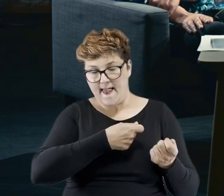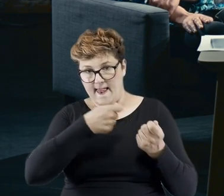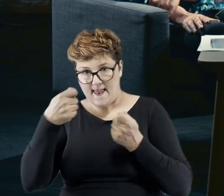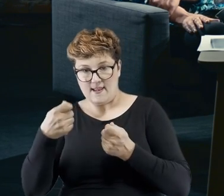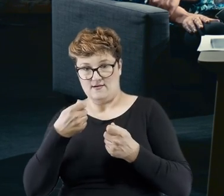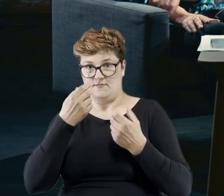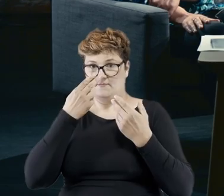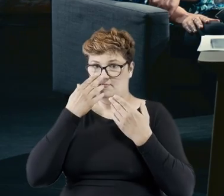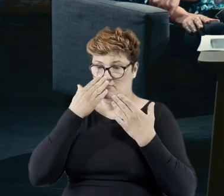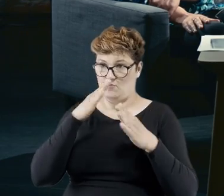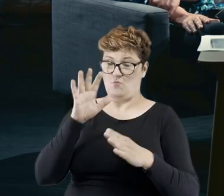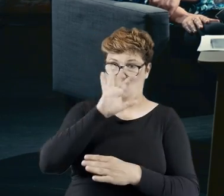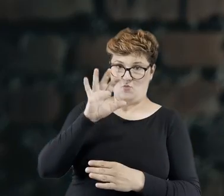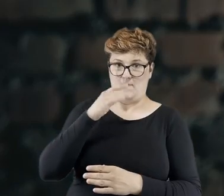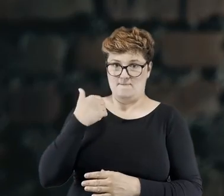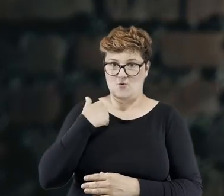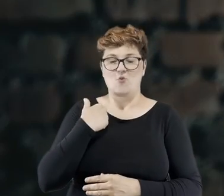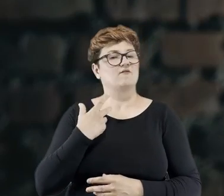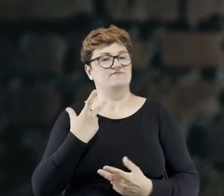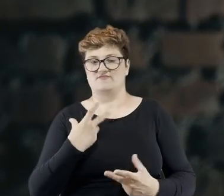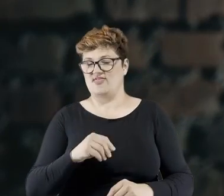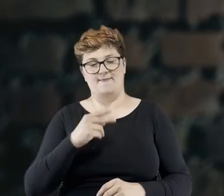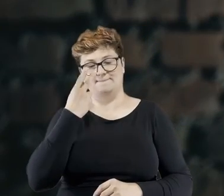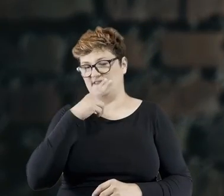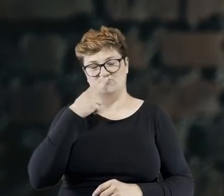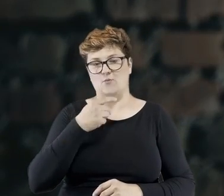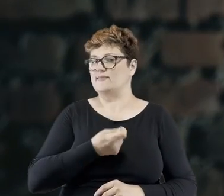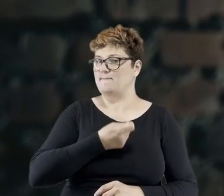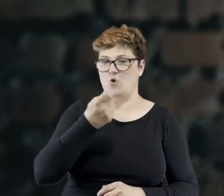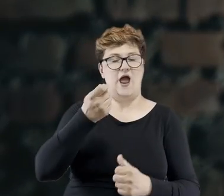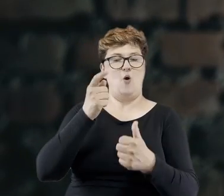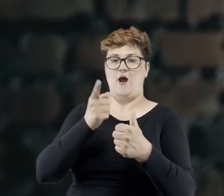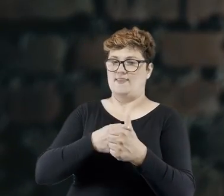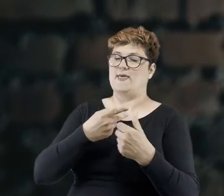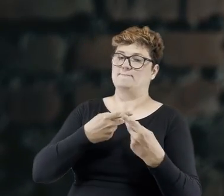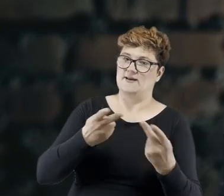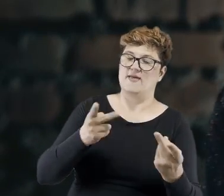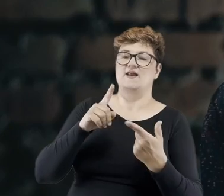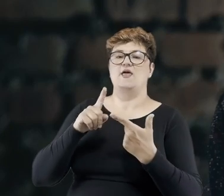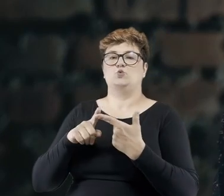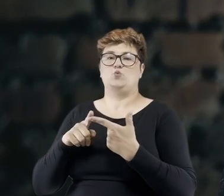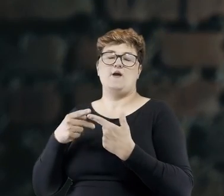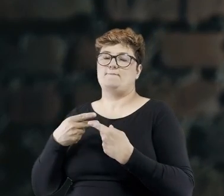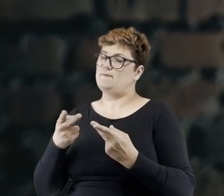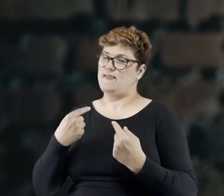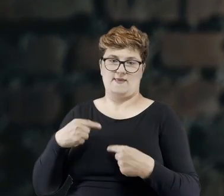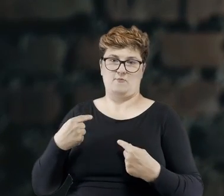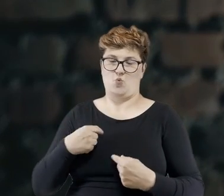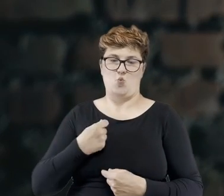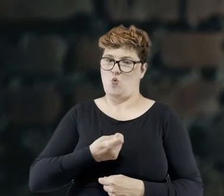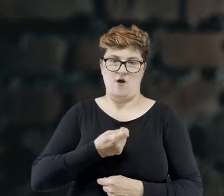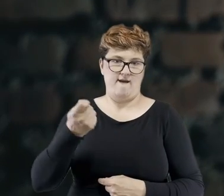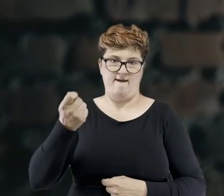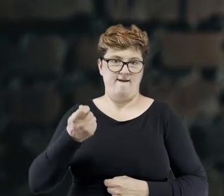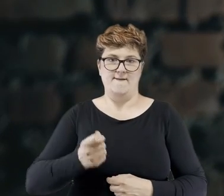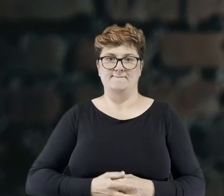barachu? Czy ona widziała tę inscenizację? Nie, nie widziała. Nie pojechała ani na jedną premierę, ani na drugą.